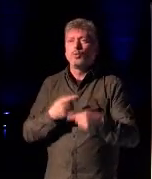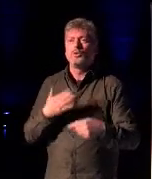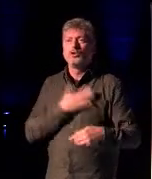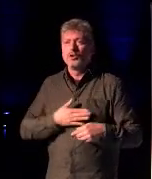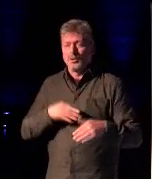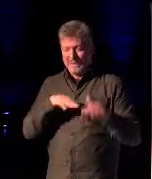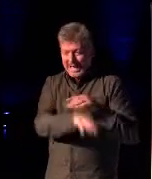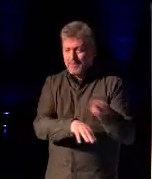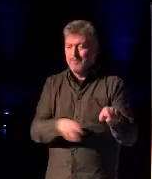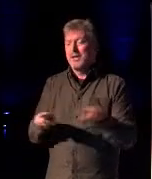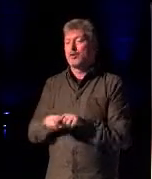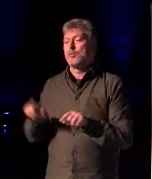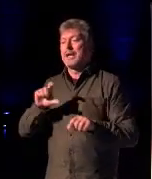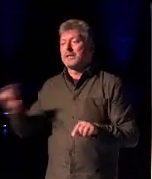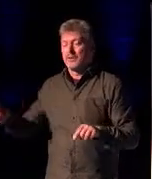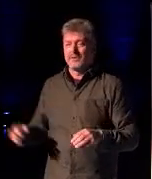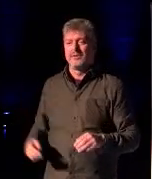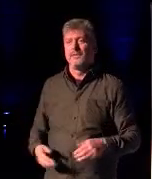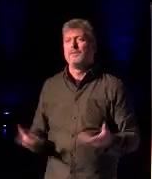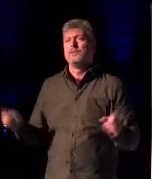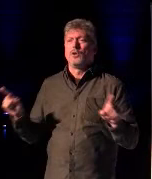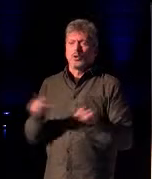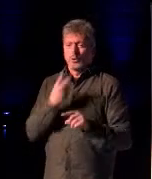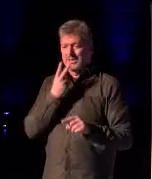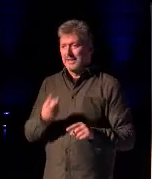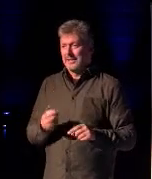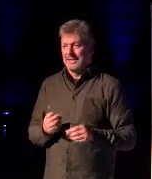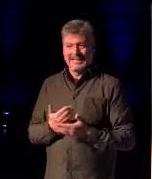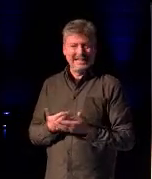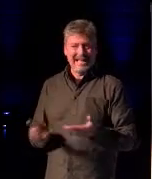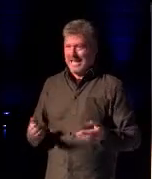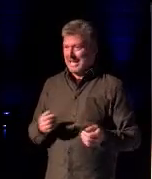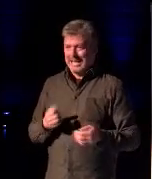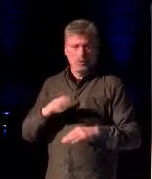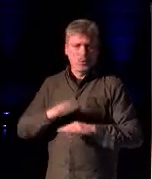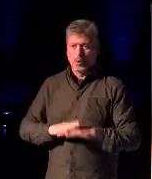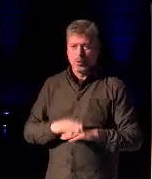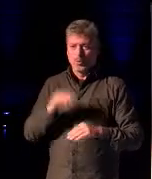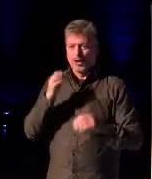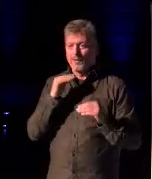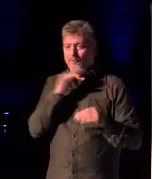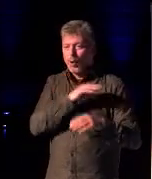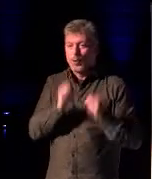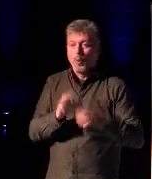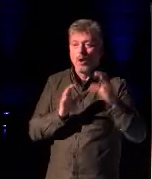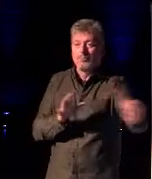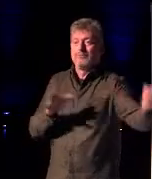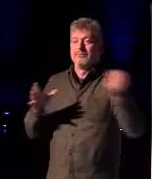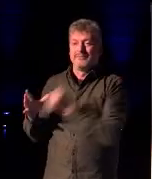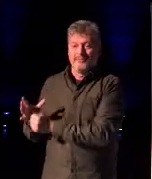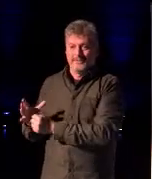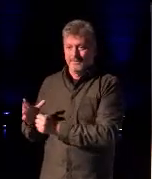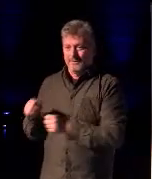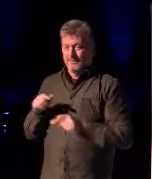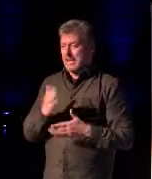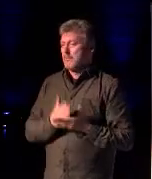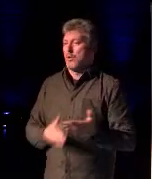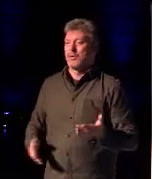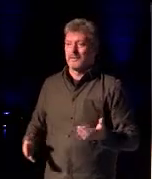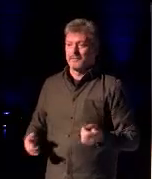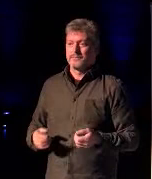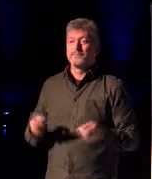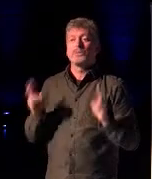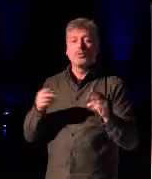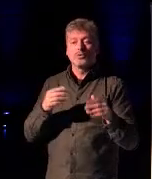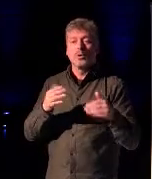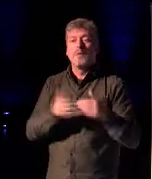i institusjon. Så slik sett så det ikke noe grunn til å flytte på folk på den måten som vi har gjort. Og det også vist at behandling